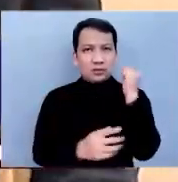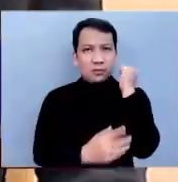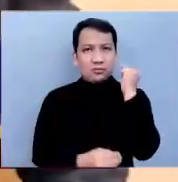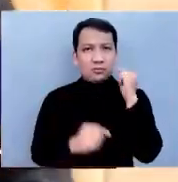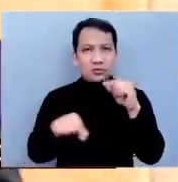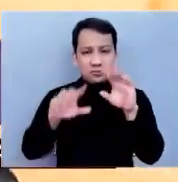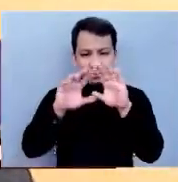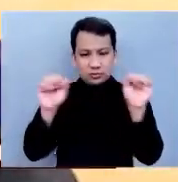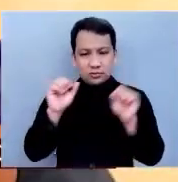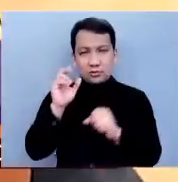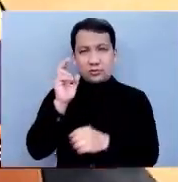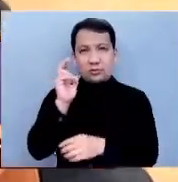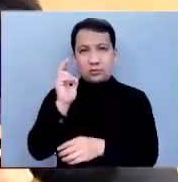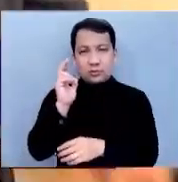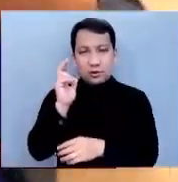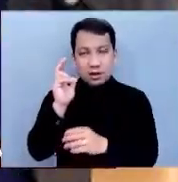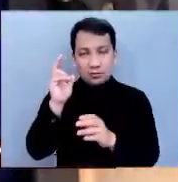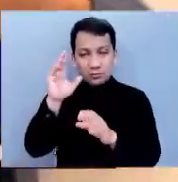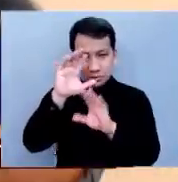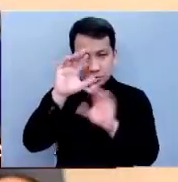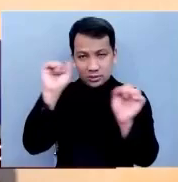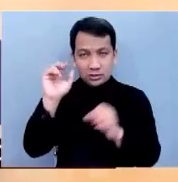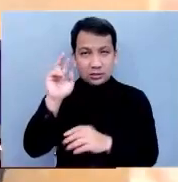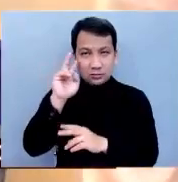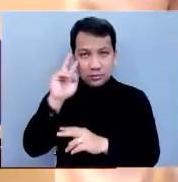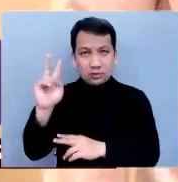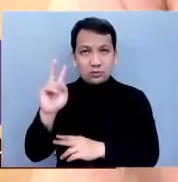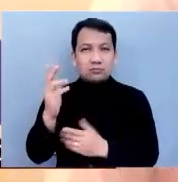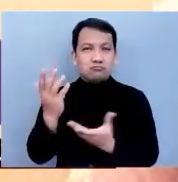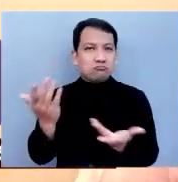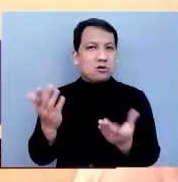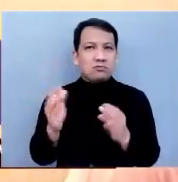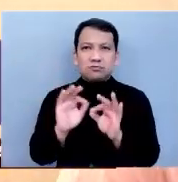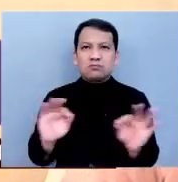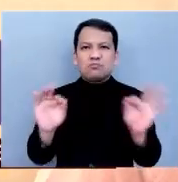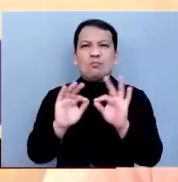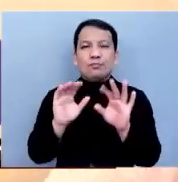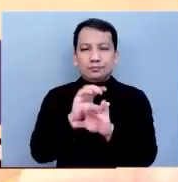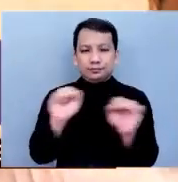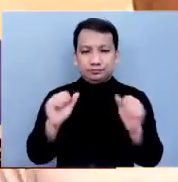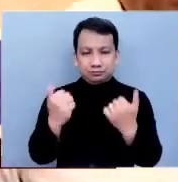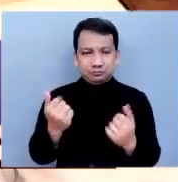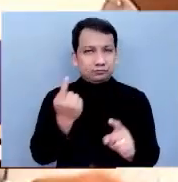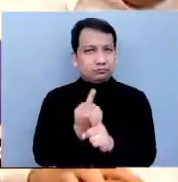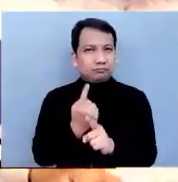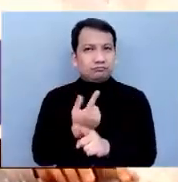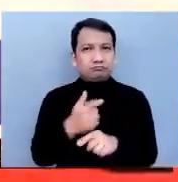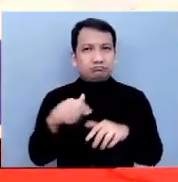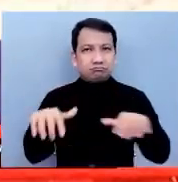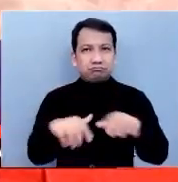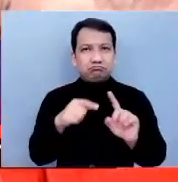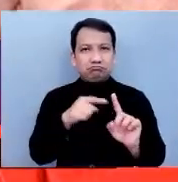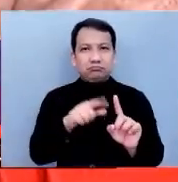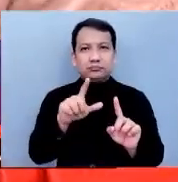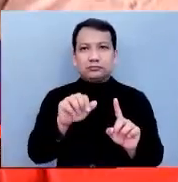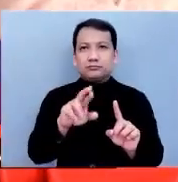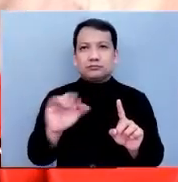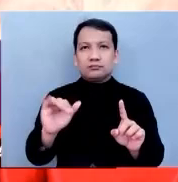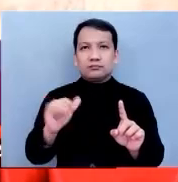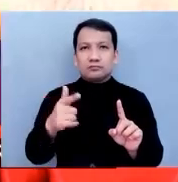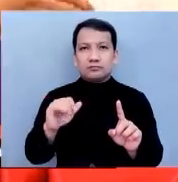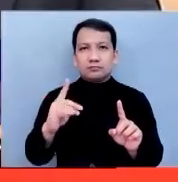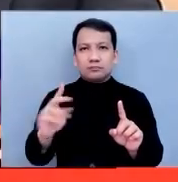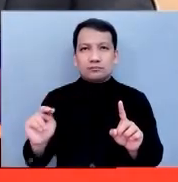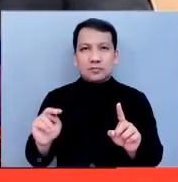Administrasyong Marcos. Tiwala raw ang Pangulo na maayos itong magagampanan ni Gadon. Para naman kay Gadon, hindi niya